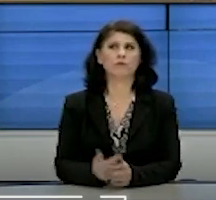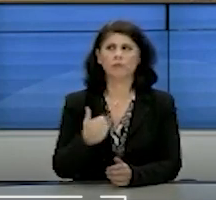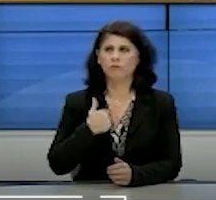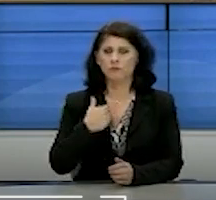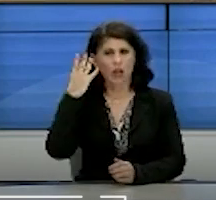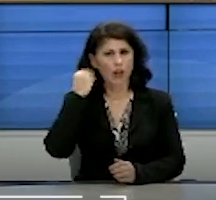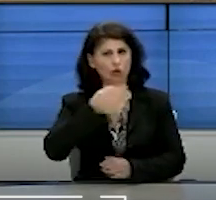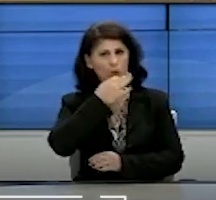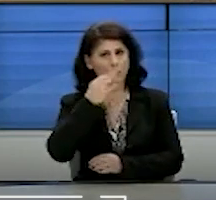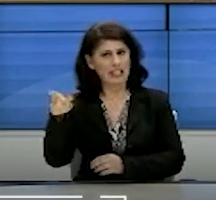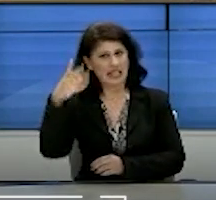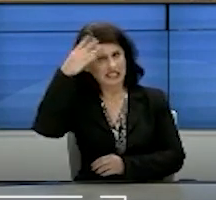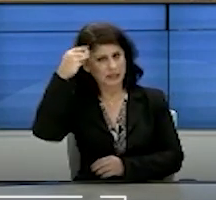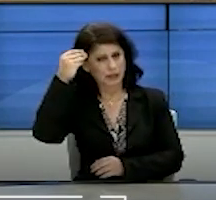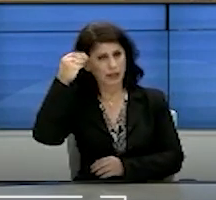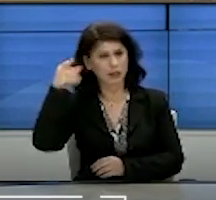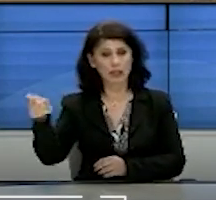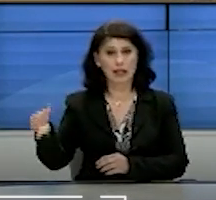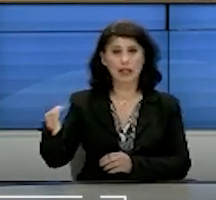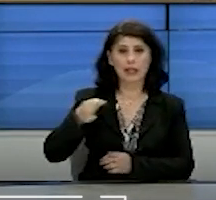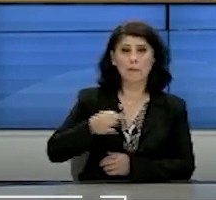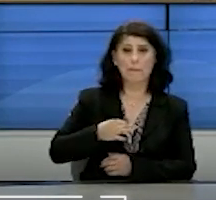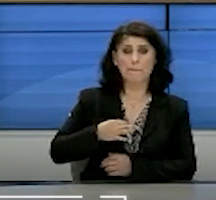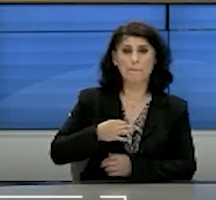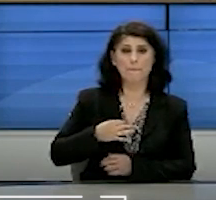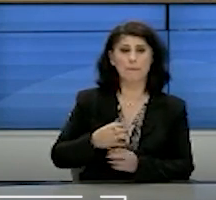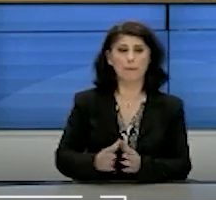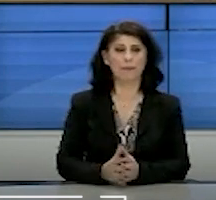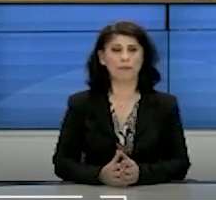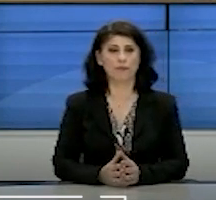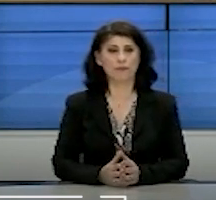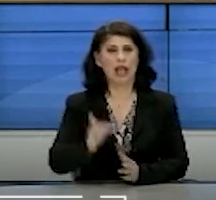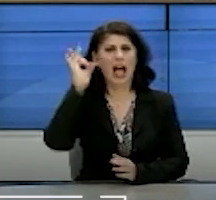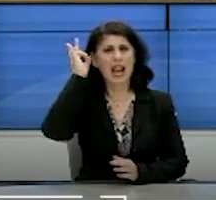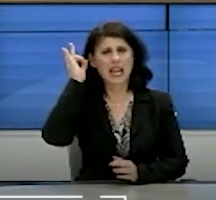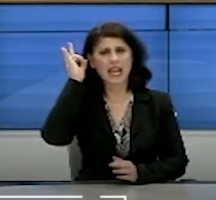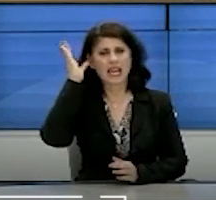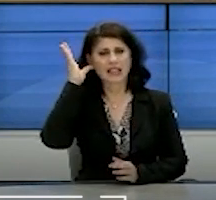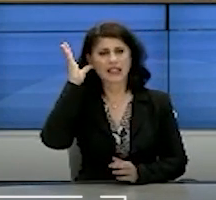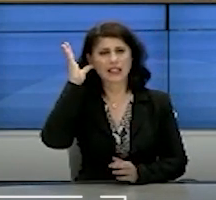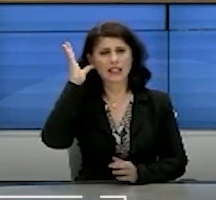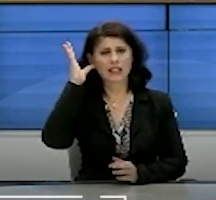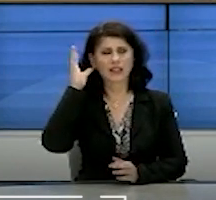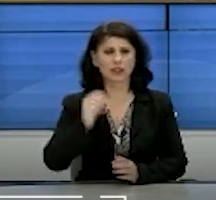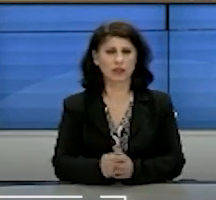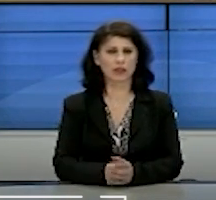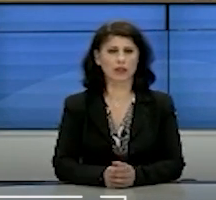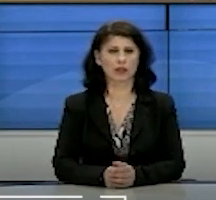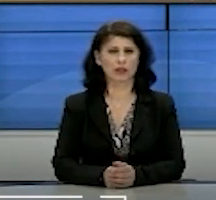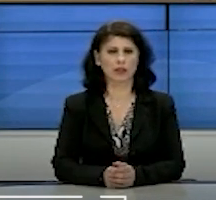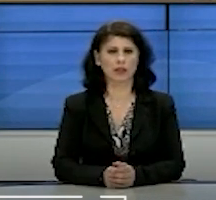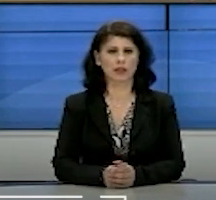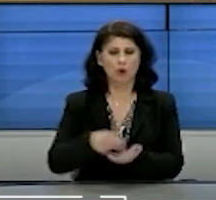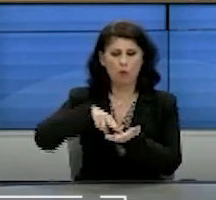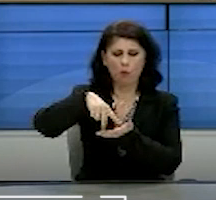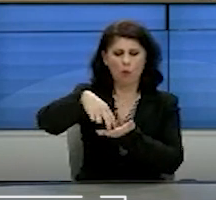γεγονός ότι αναφερθήκατε στους αλίτες με τα πρισμένα